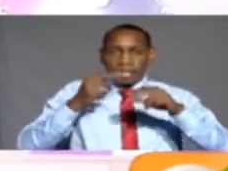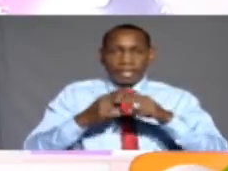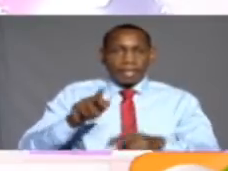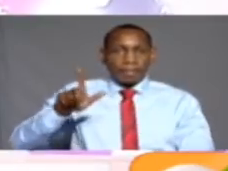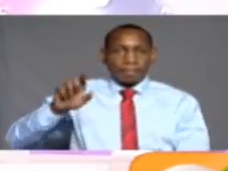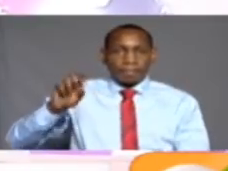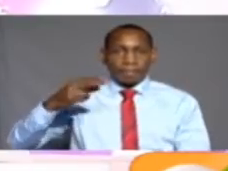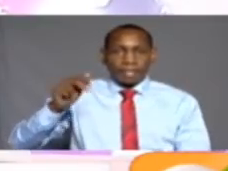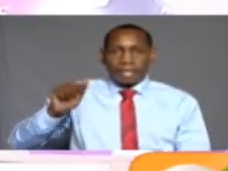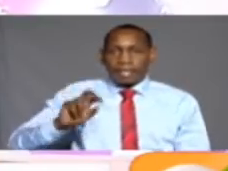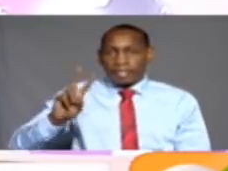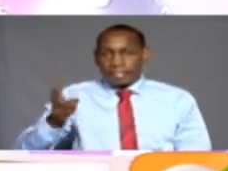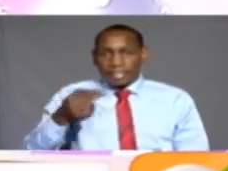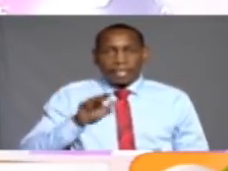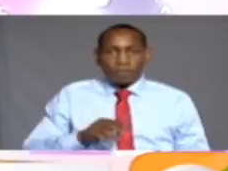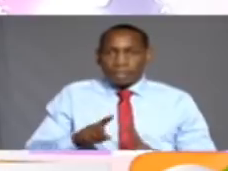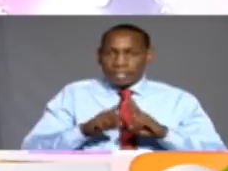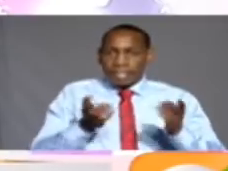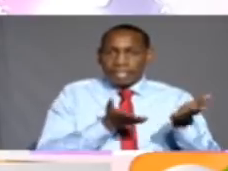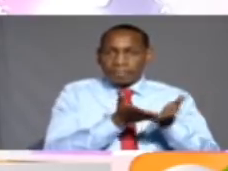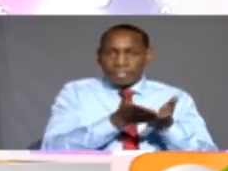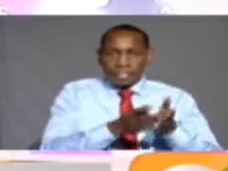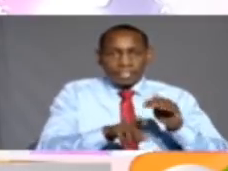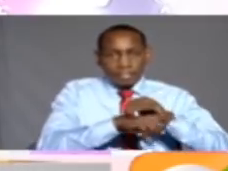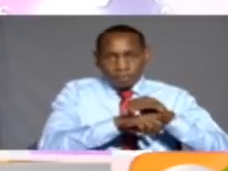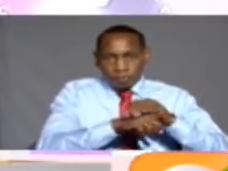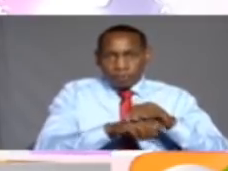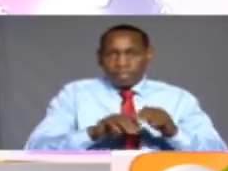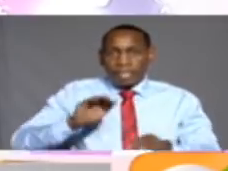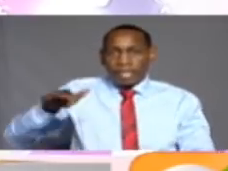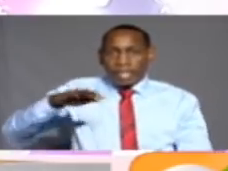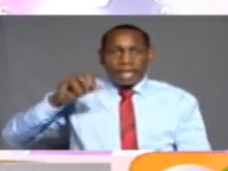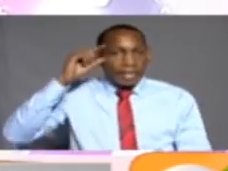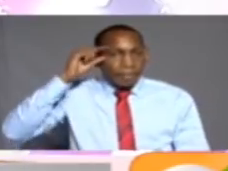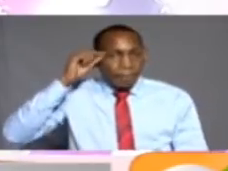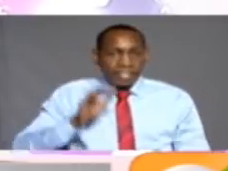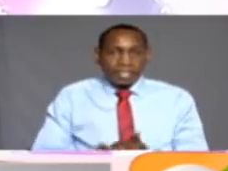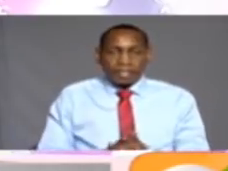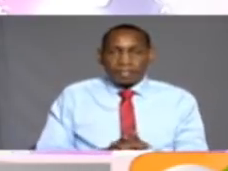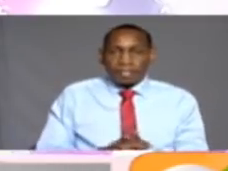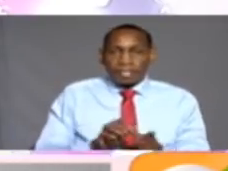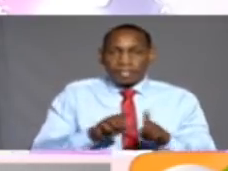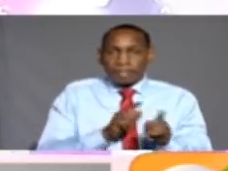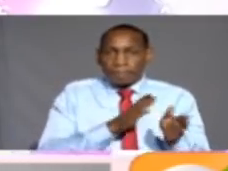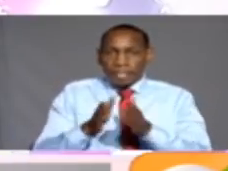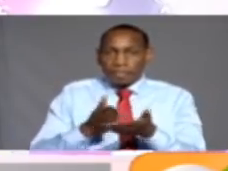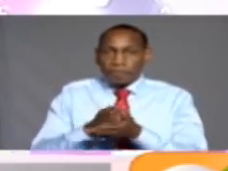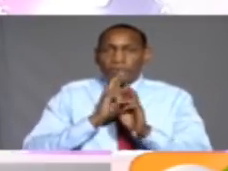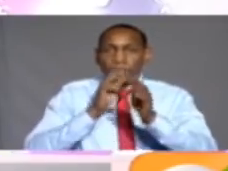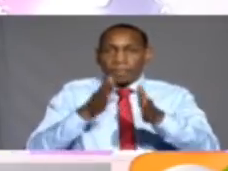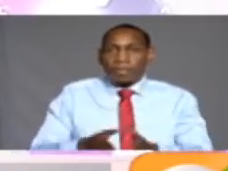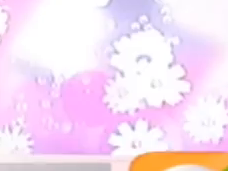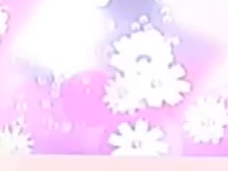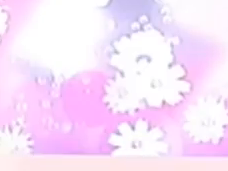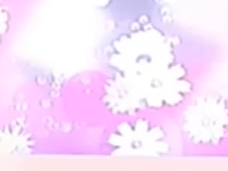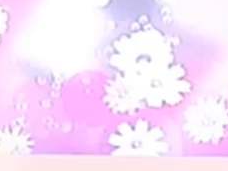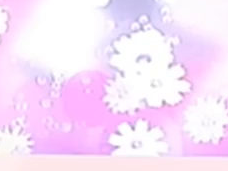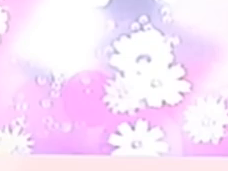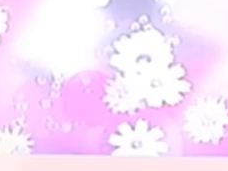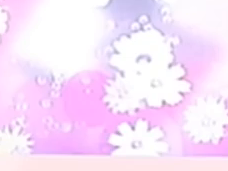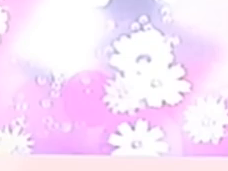Subira, ambaye ni wa pili kuingilia biashara ya kuendesha tuktuk jijini Mombasa, kama ilivyoandaliwa na mwanahabari wetu Francis Mtalaki.